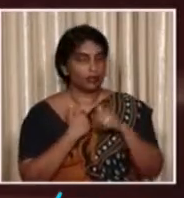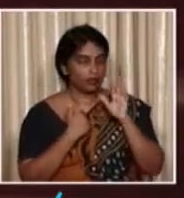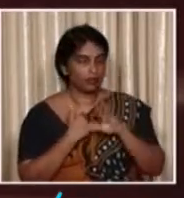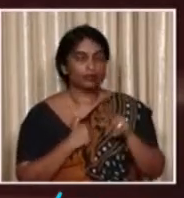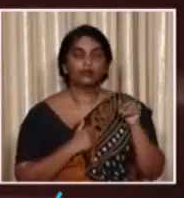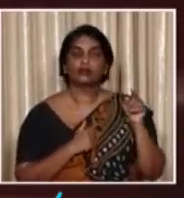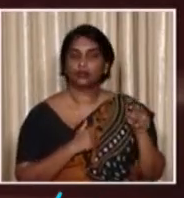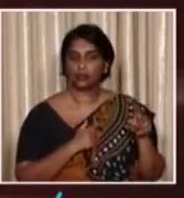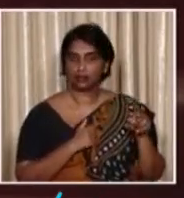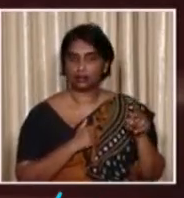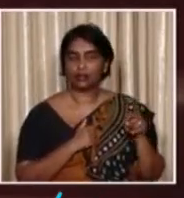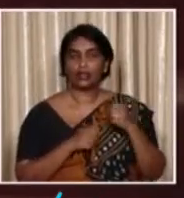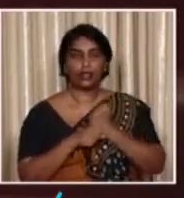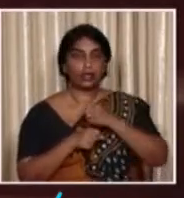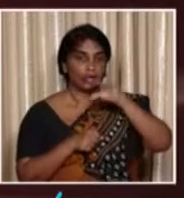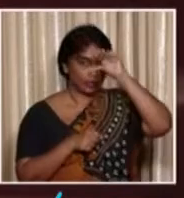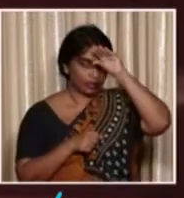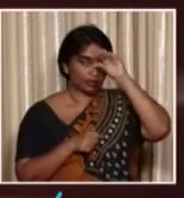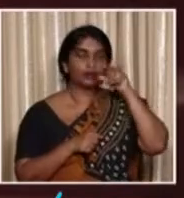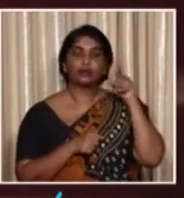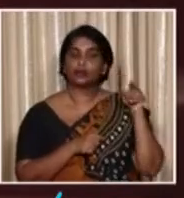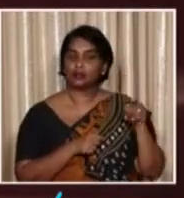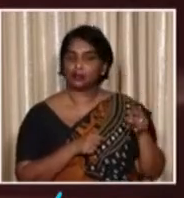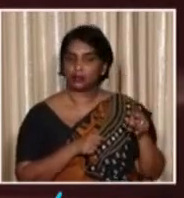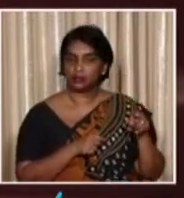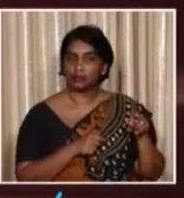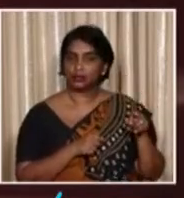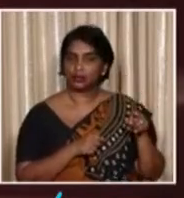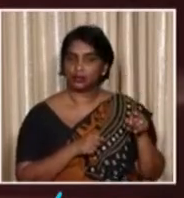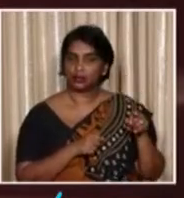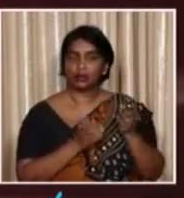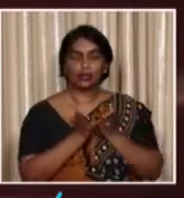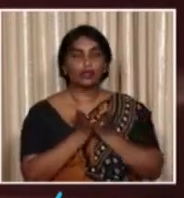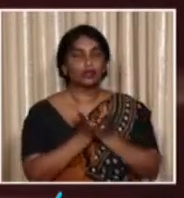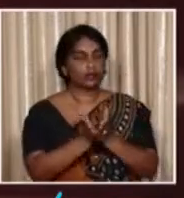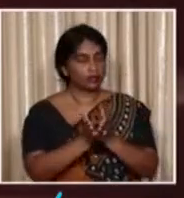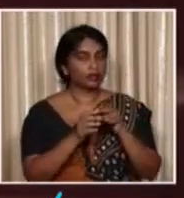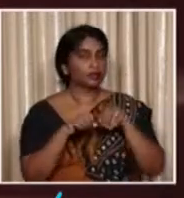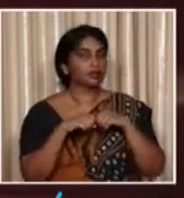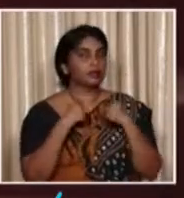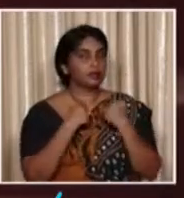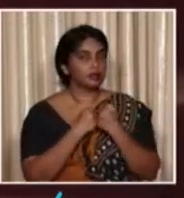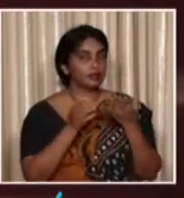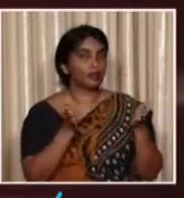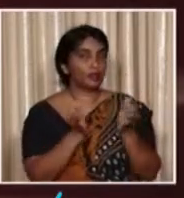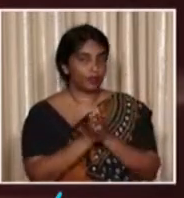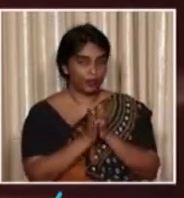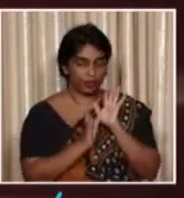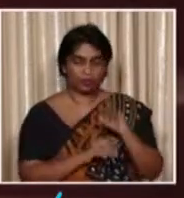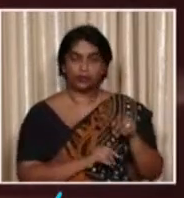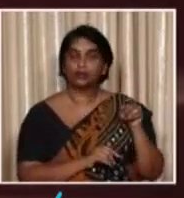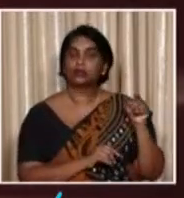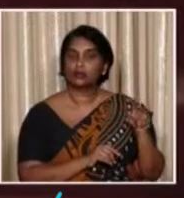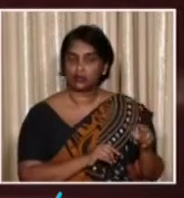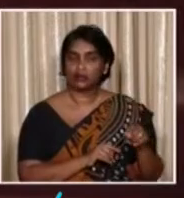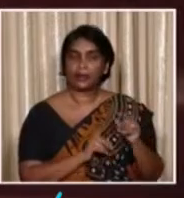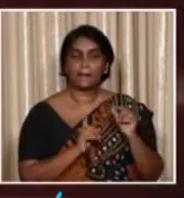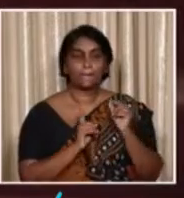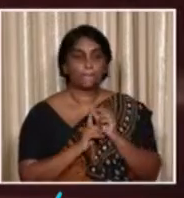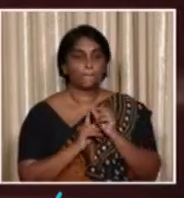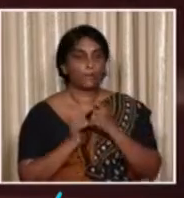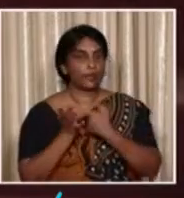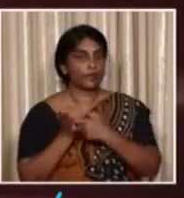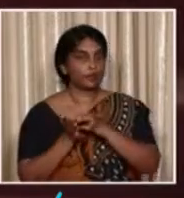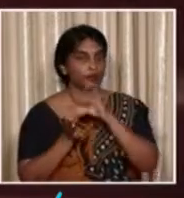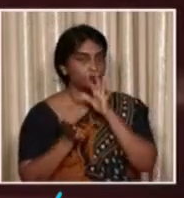ඇති ග්‍රීසියේ පෝටෝ එම්පෝරියස් ෂිපින් ඉන්ක් සමාගමට අයත් අතර පැනමාවේ